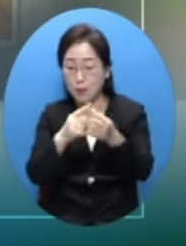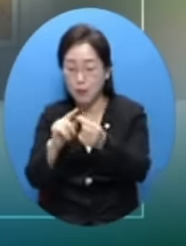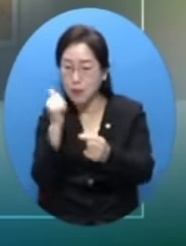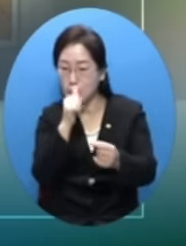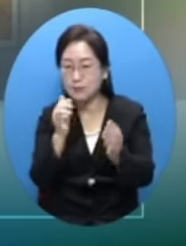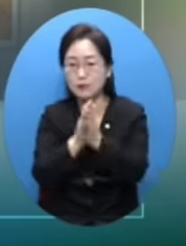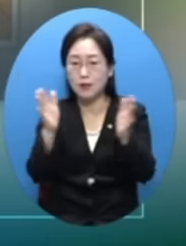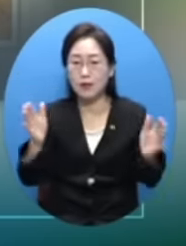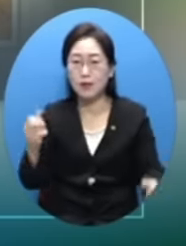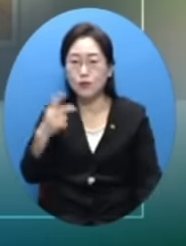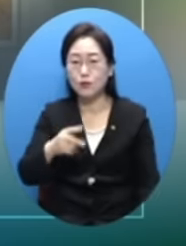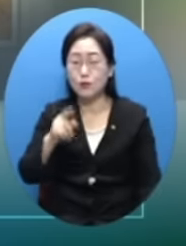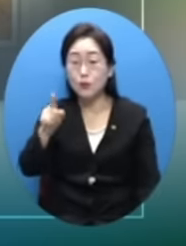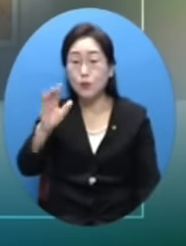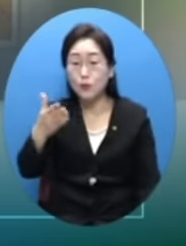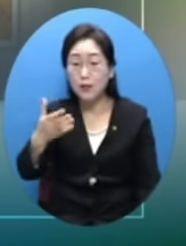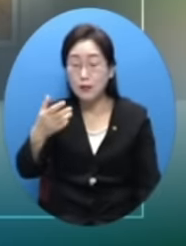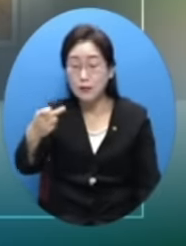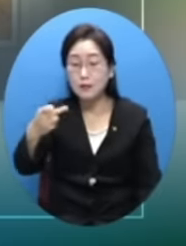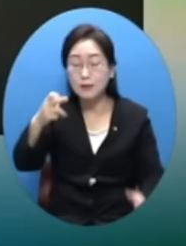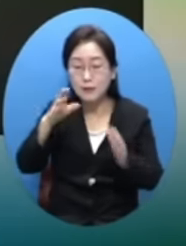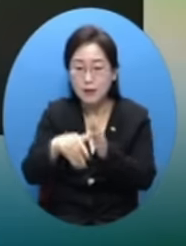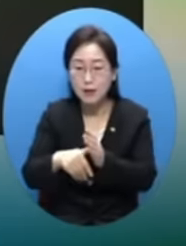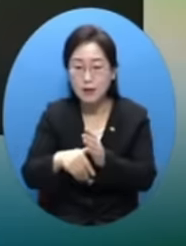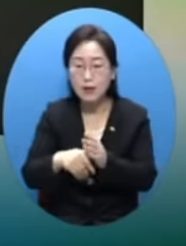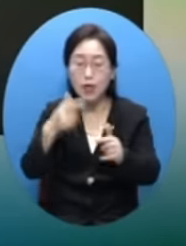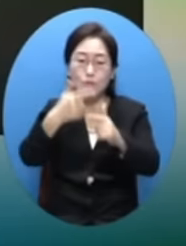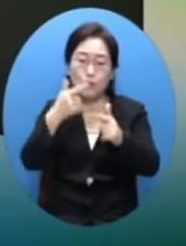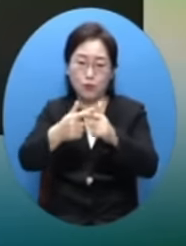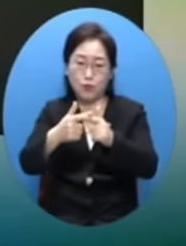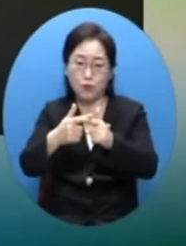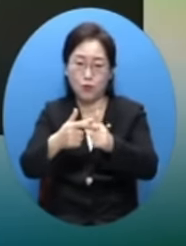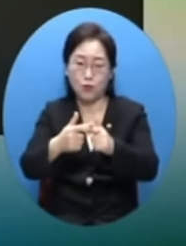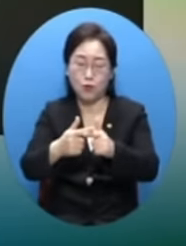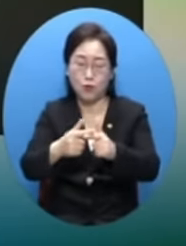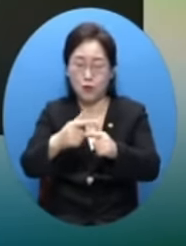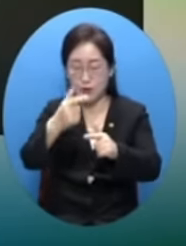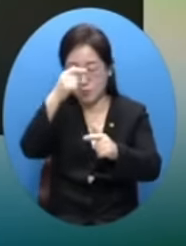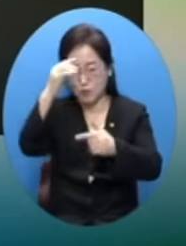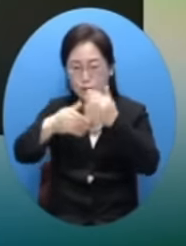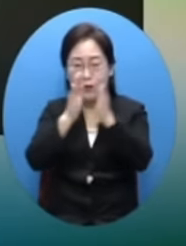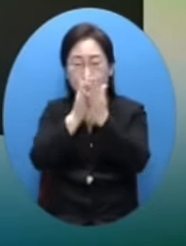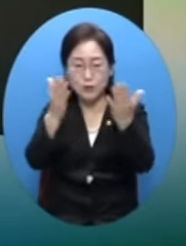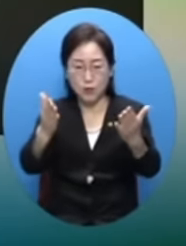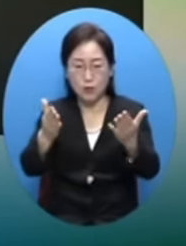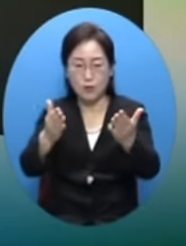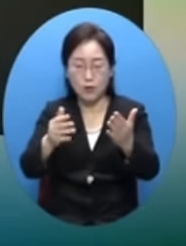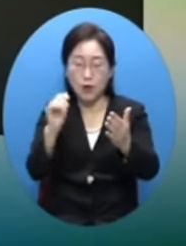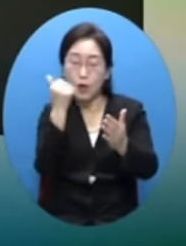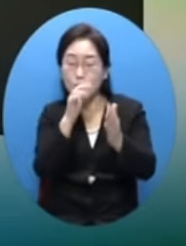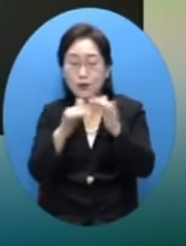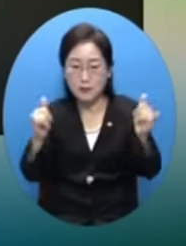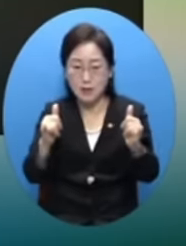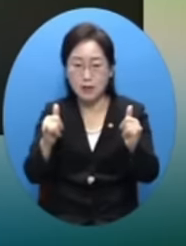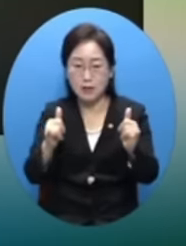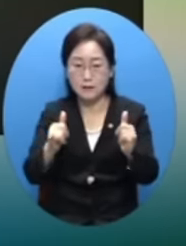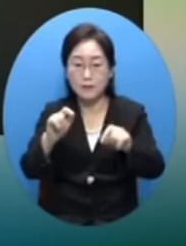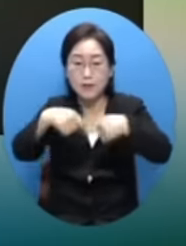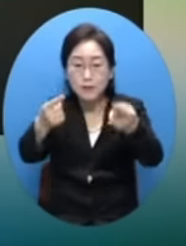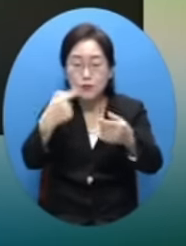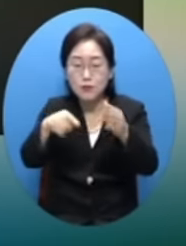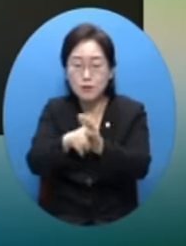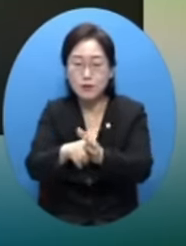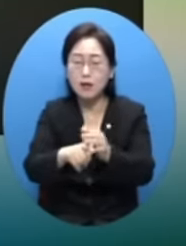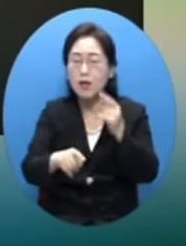목포에서 열리는 성경 번역자 회에 참석하기 위해서 일본 회사에서 만든